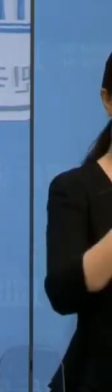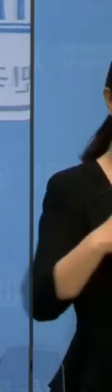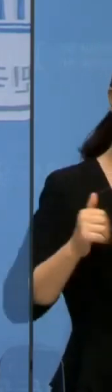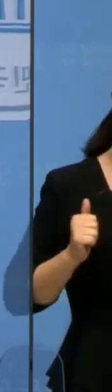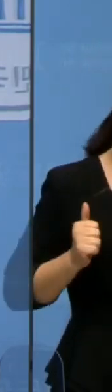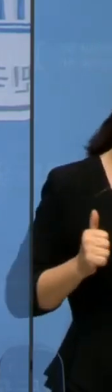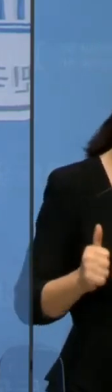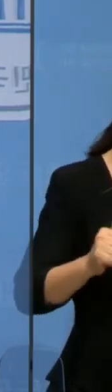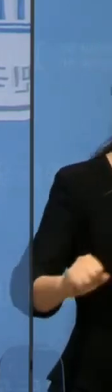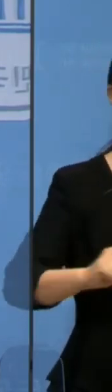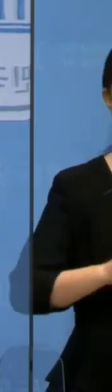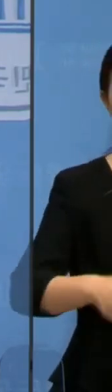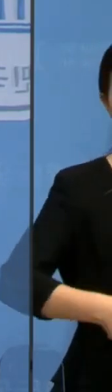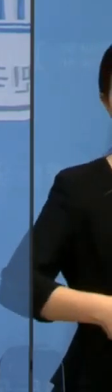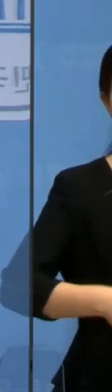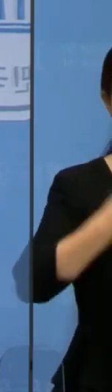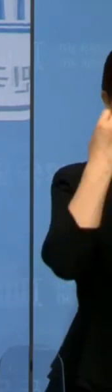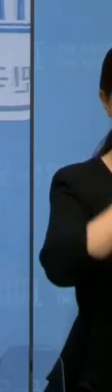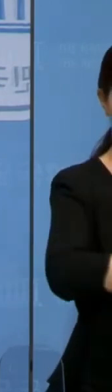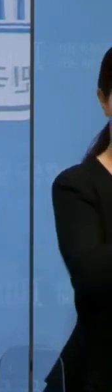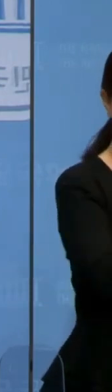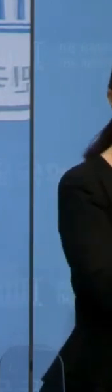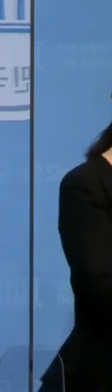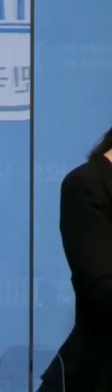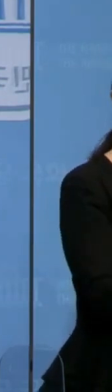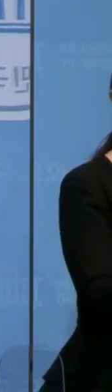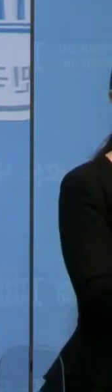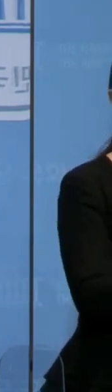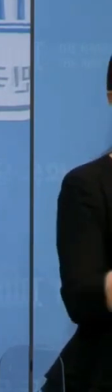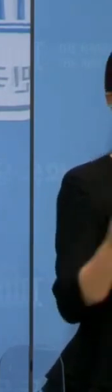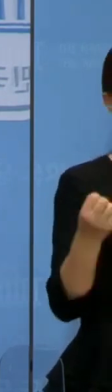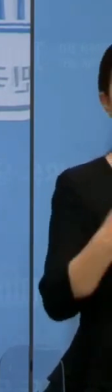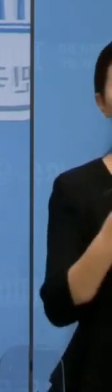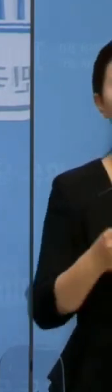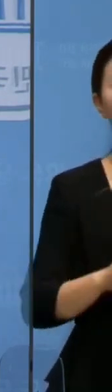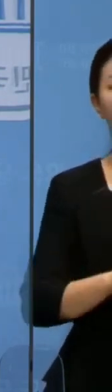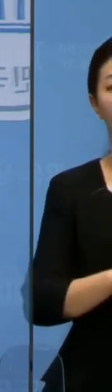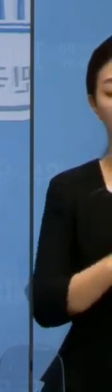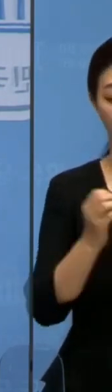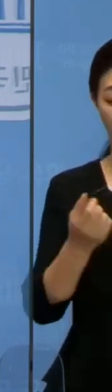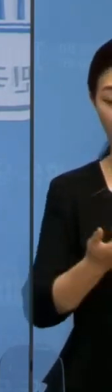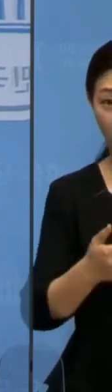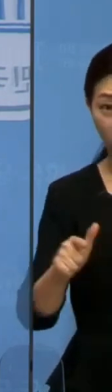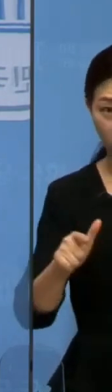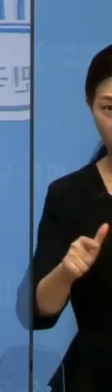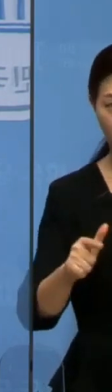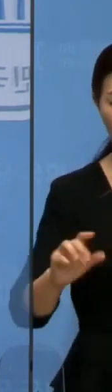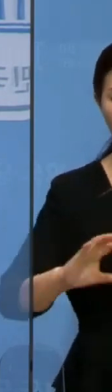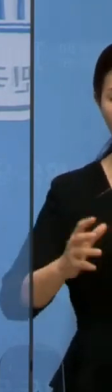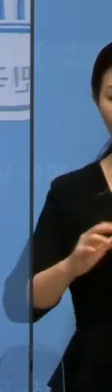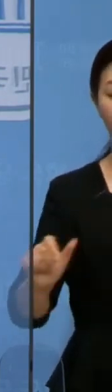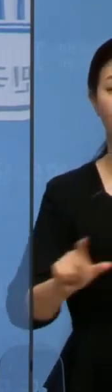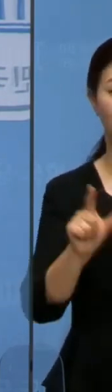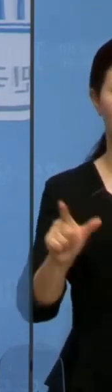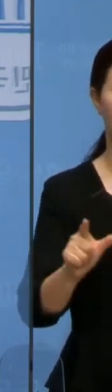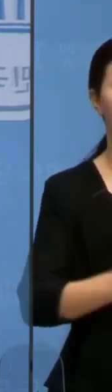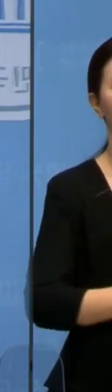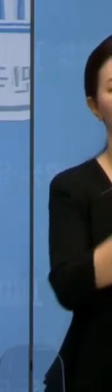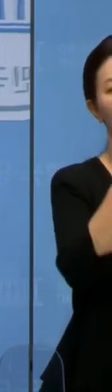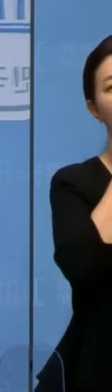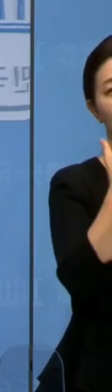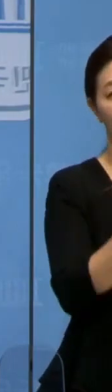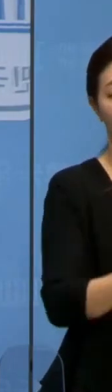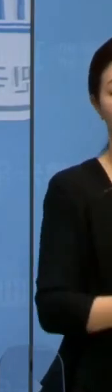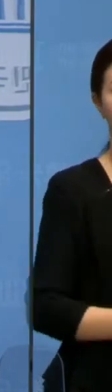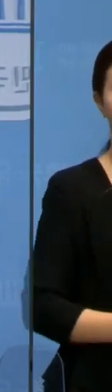몸입니다. 선택의 문제가 아닙니다. 보수 언론과 야당이 써준